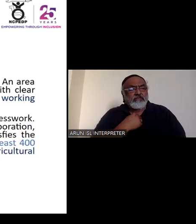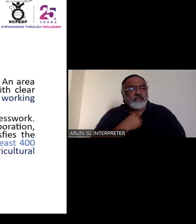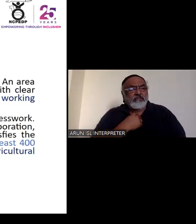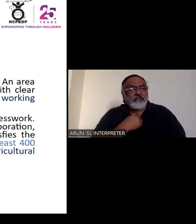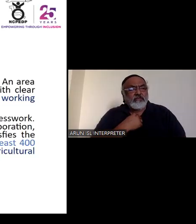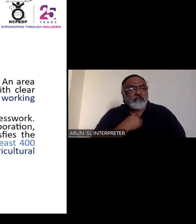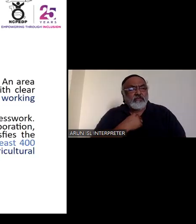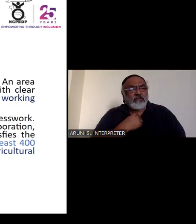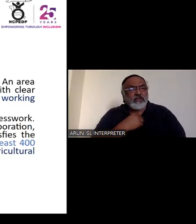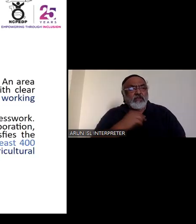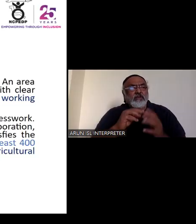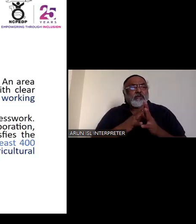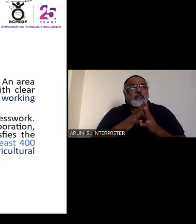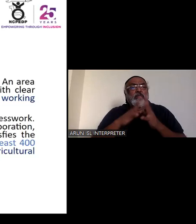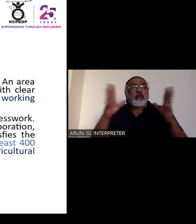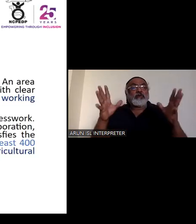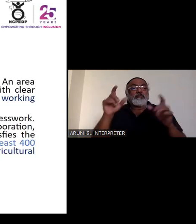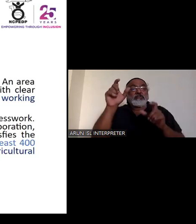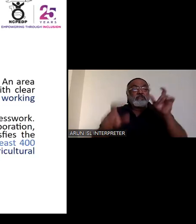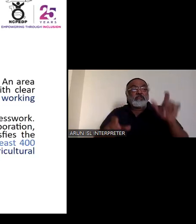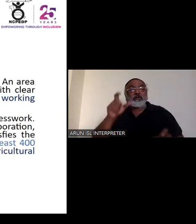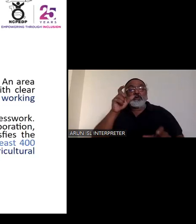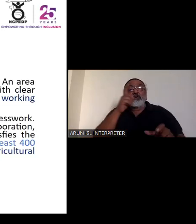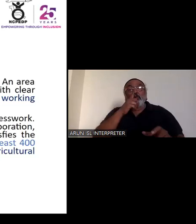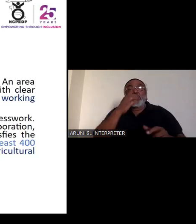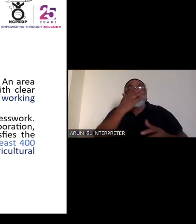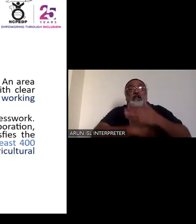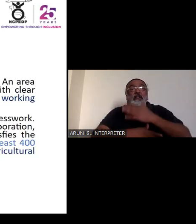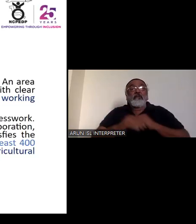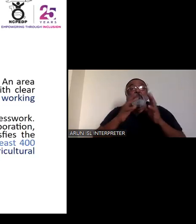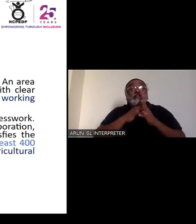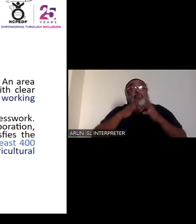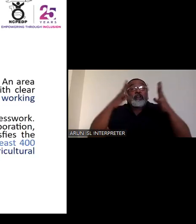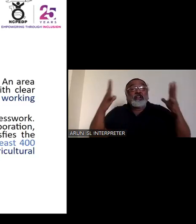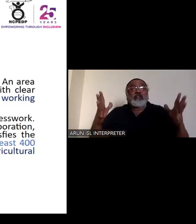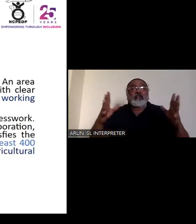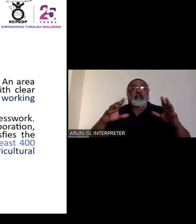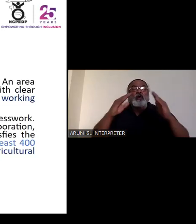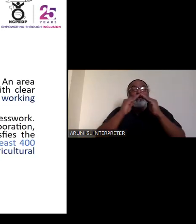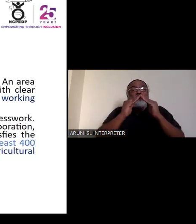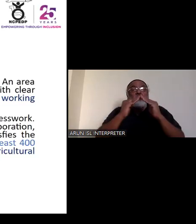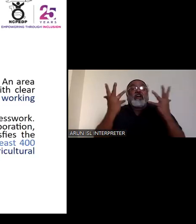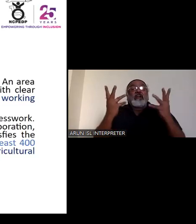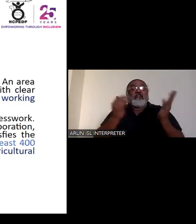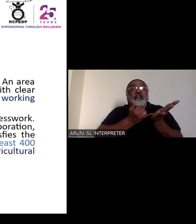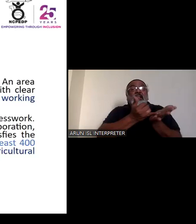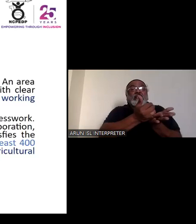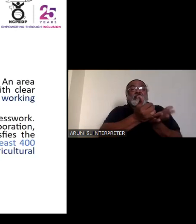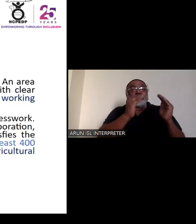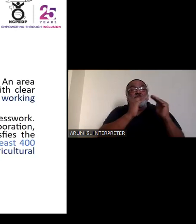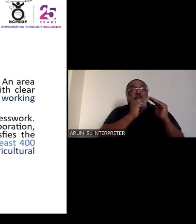Because the majority of persons with disability reside in rural areas. Excellent. So majority of